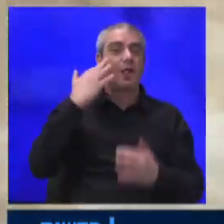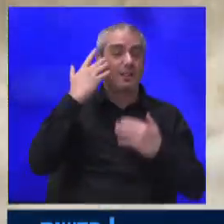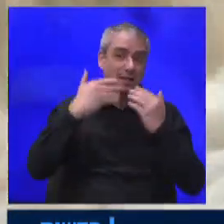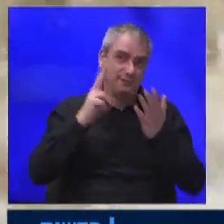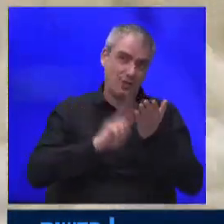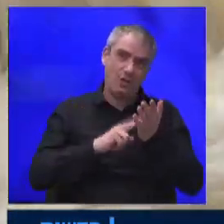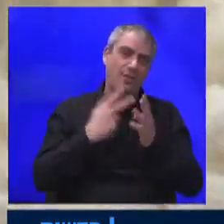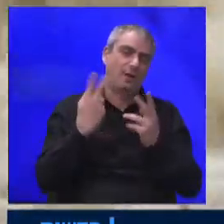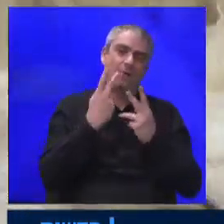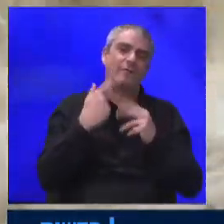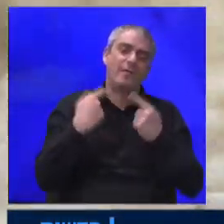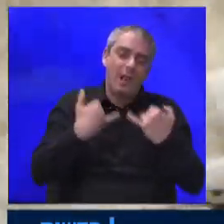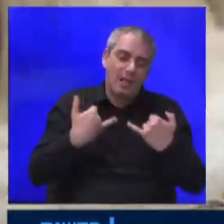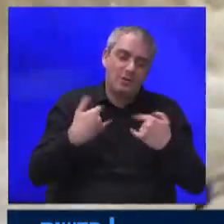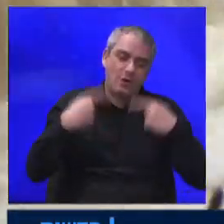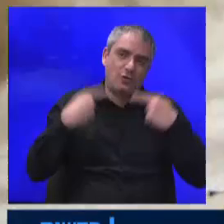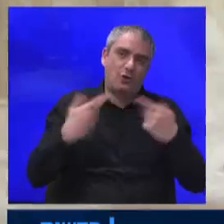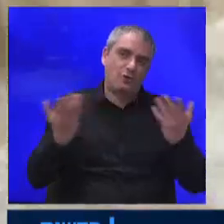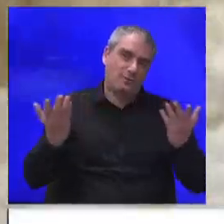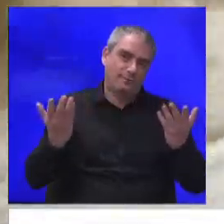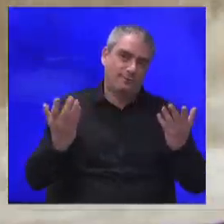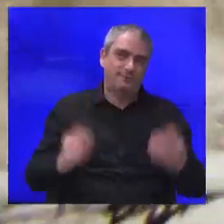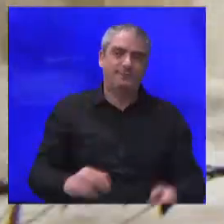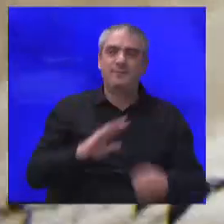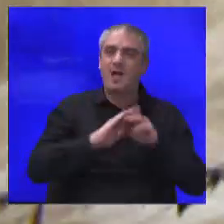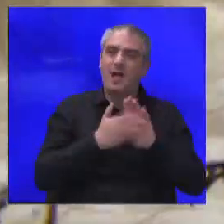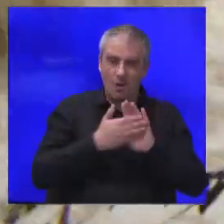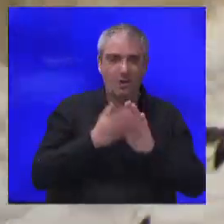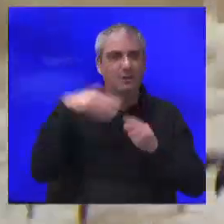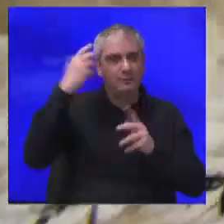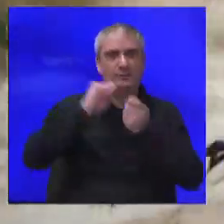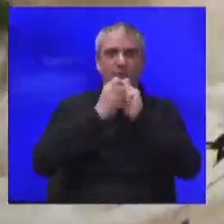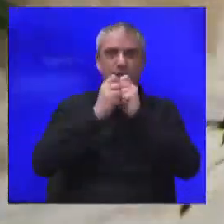נכונה כמובן ליום שבו היא ניתנה, והכל עוד עשוי להשתנות.